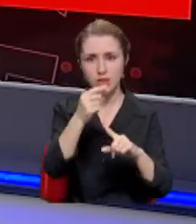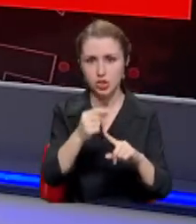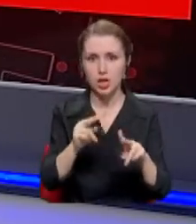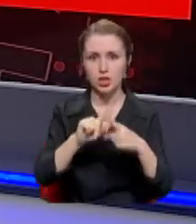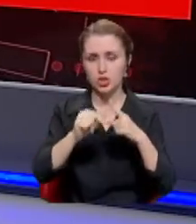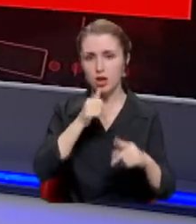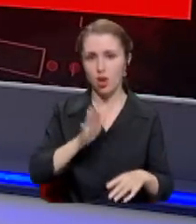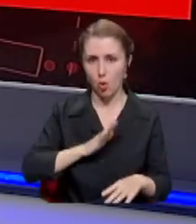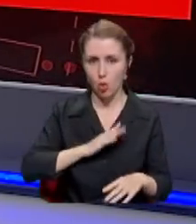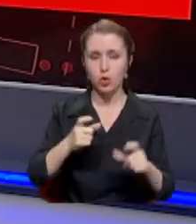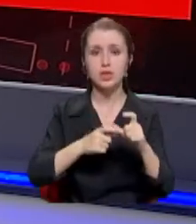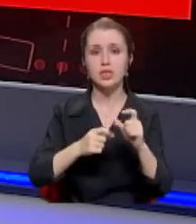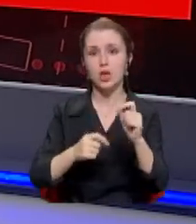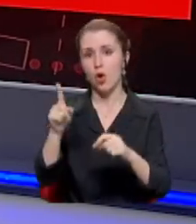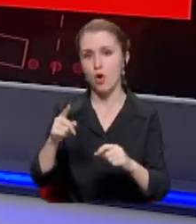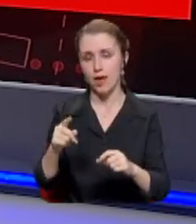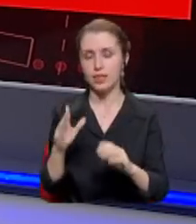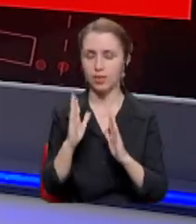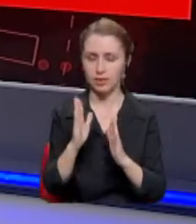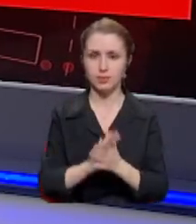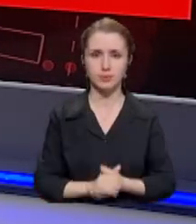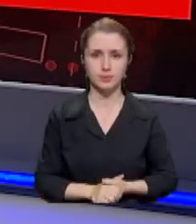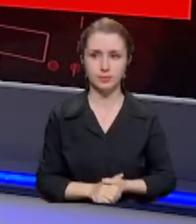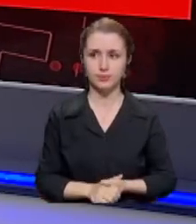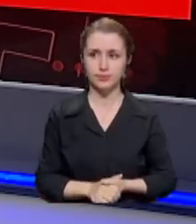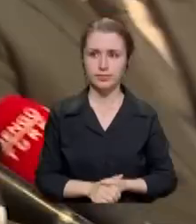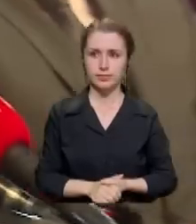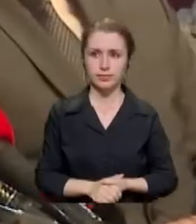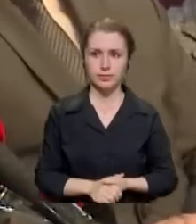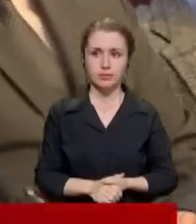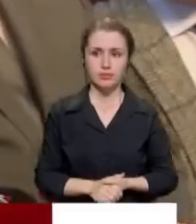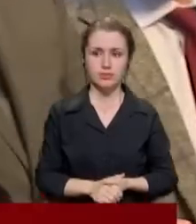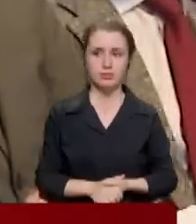Kemal Kılıçdaroğlu ve Sinan Oğan takip edecek.